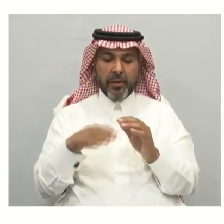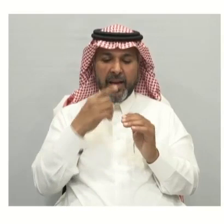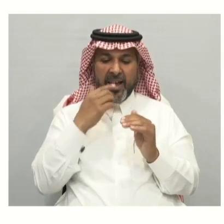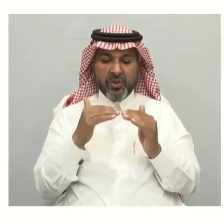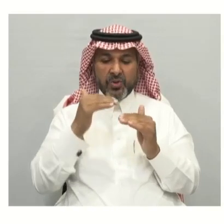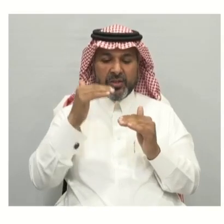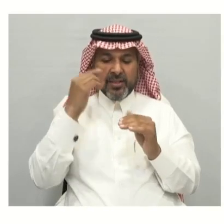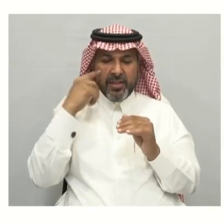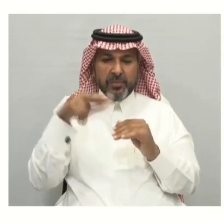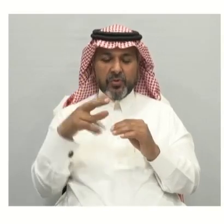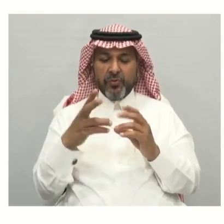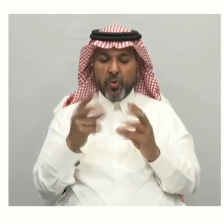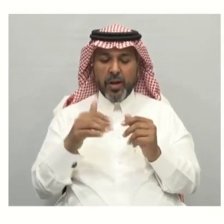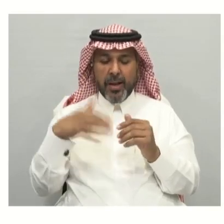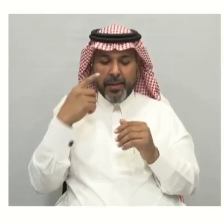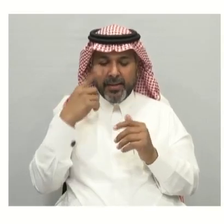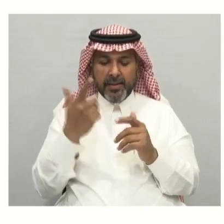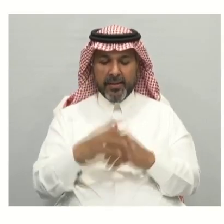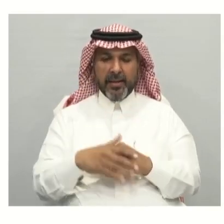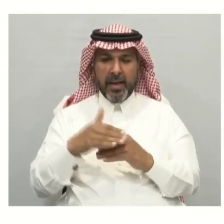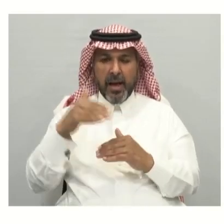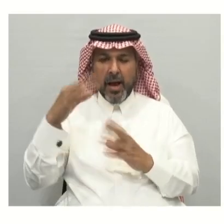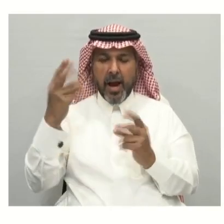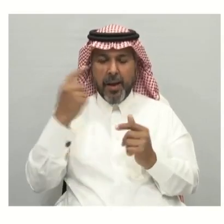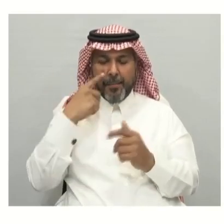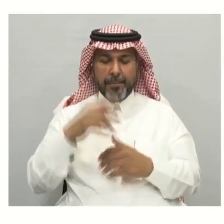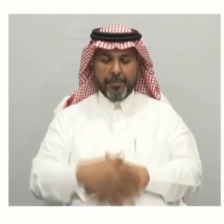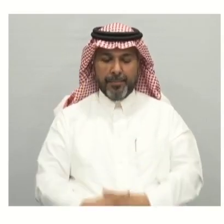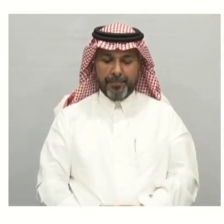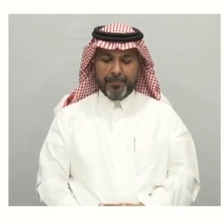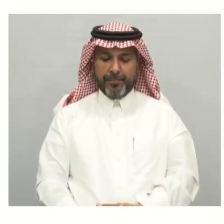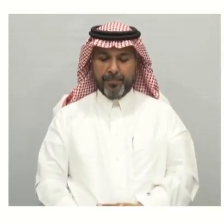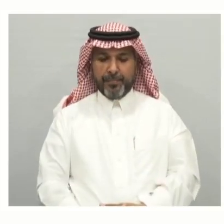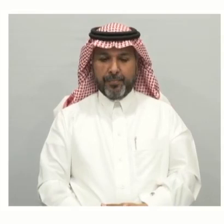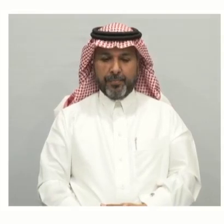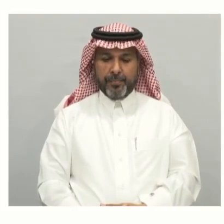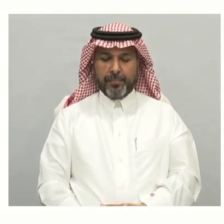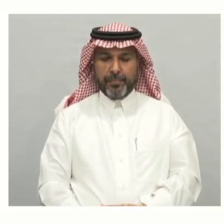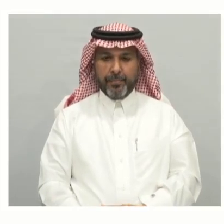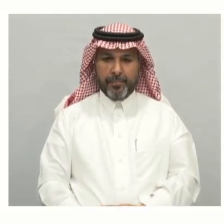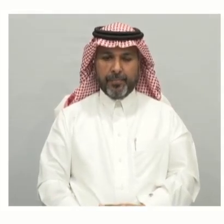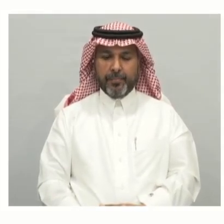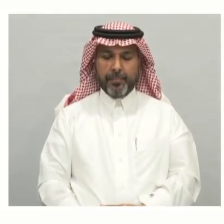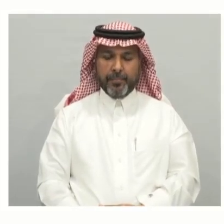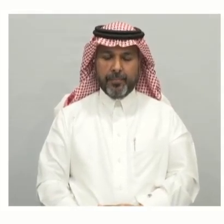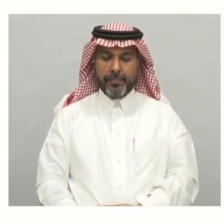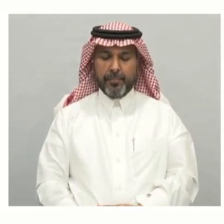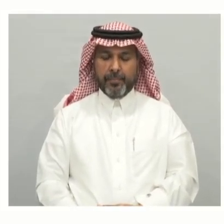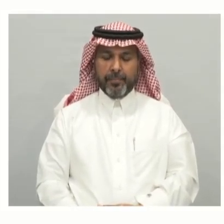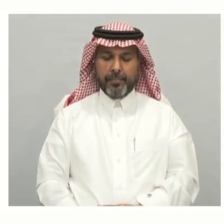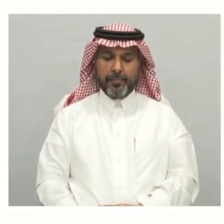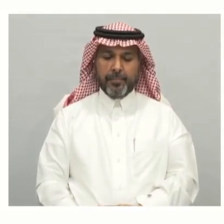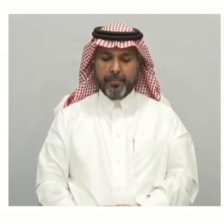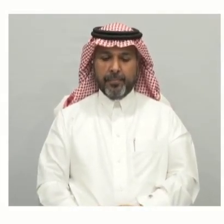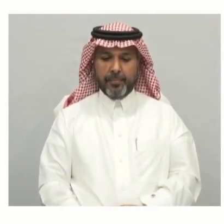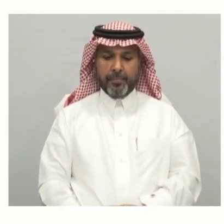اللازم لطباعه الورقه كامله لاحظوا هذا التمثيل بالخطوط يبين الزمن الذي